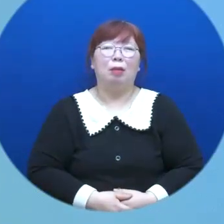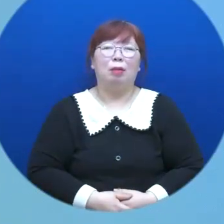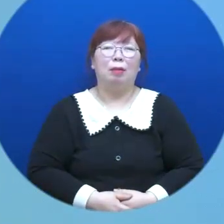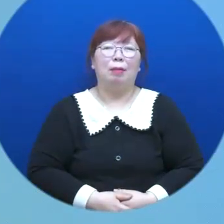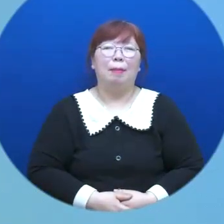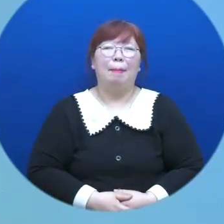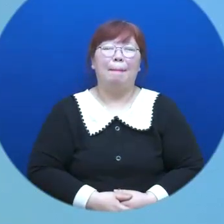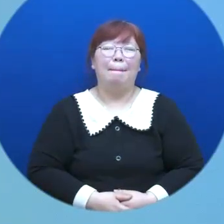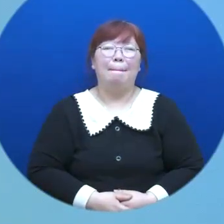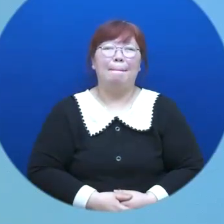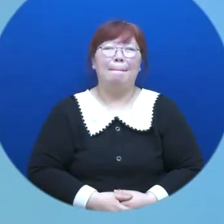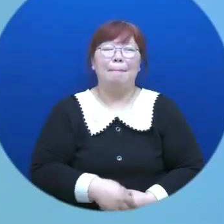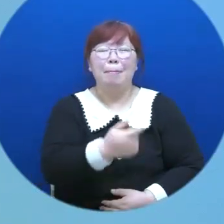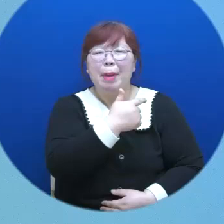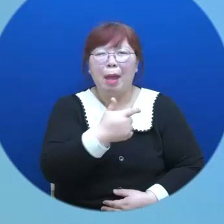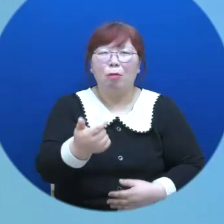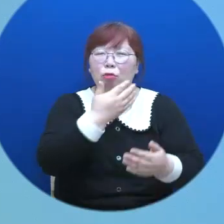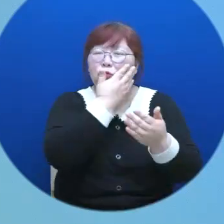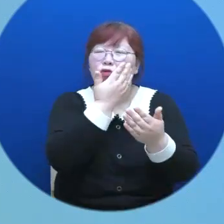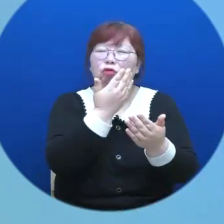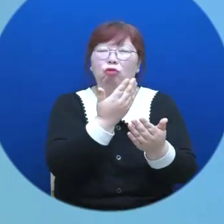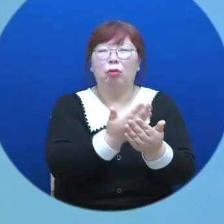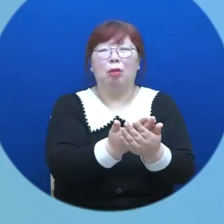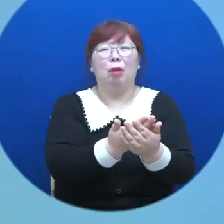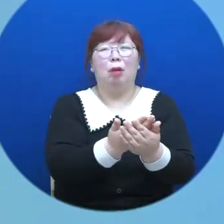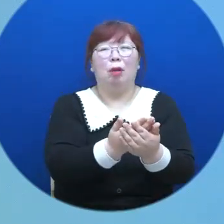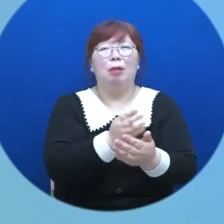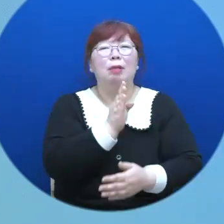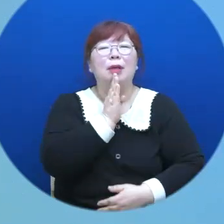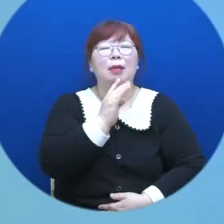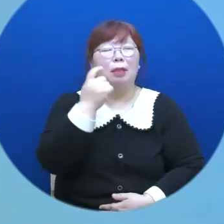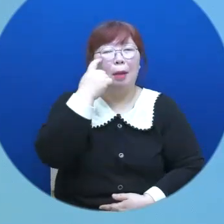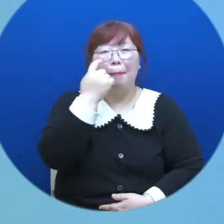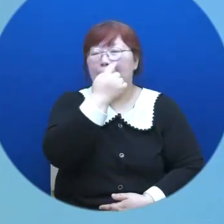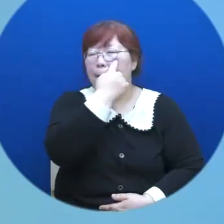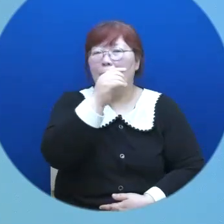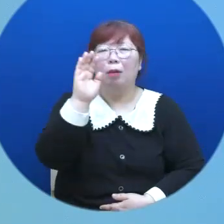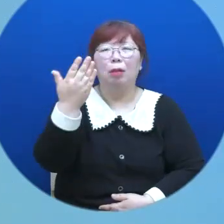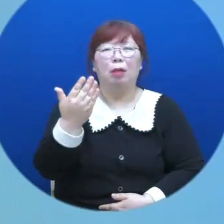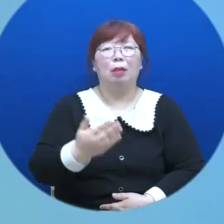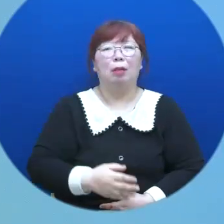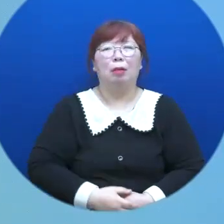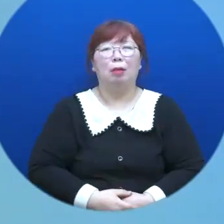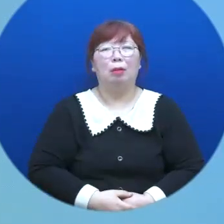여기서 우리는 매우 중요한 사실을 발견하게 돼요. 뭘요?